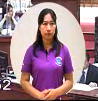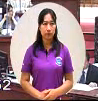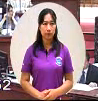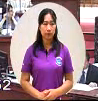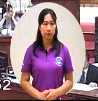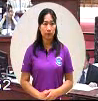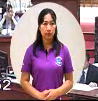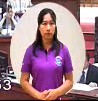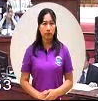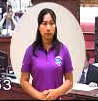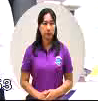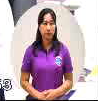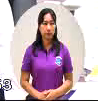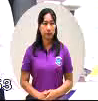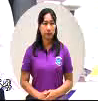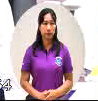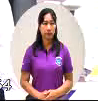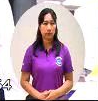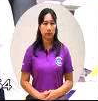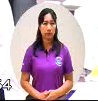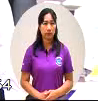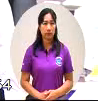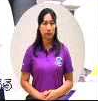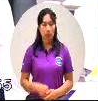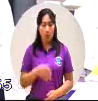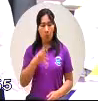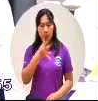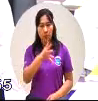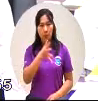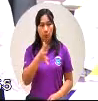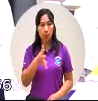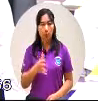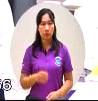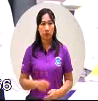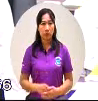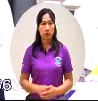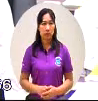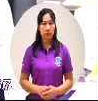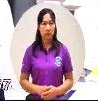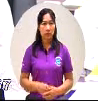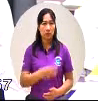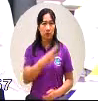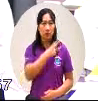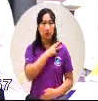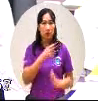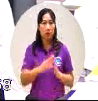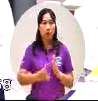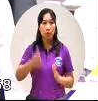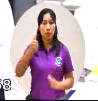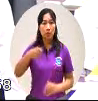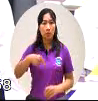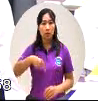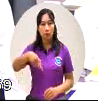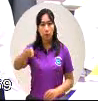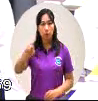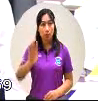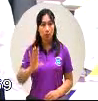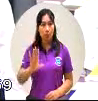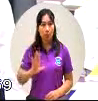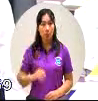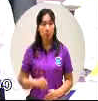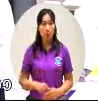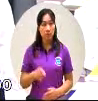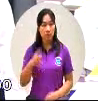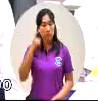我想这个问一下赵局长，因为上次你有上去嘛你认